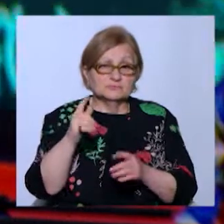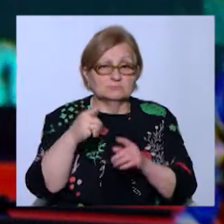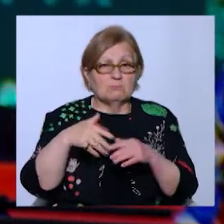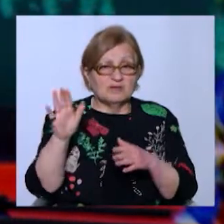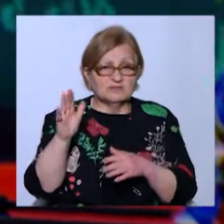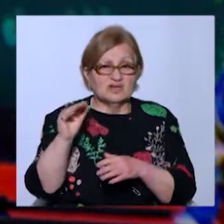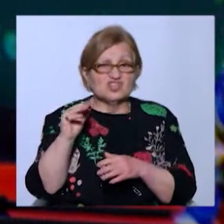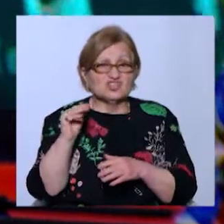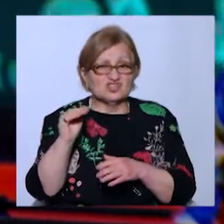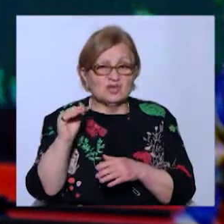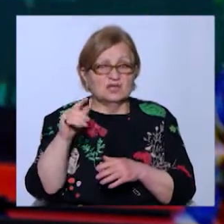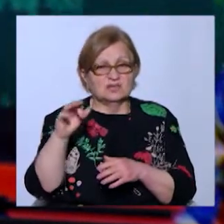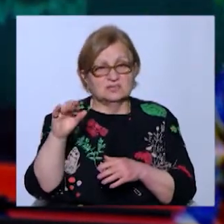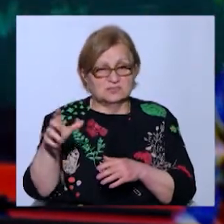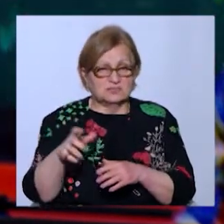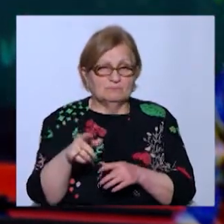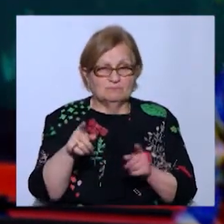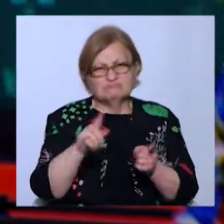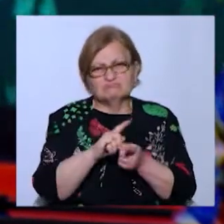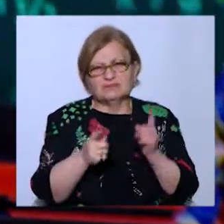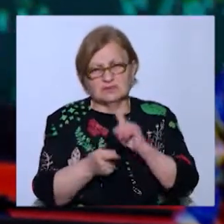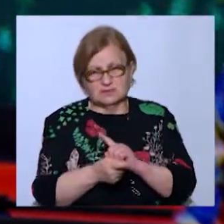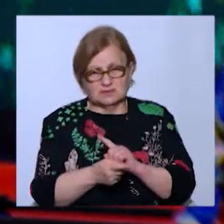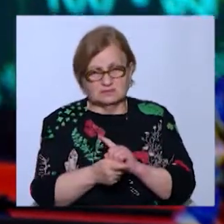ხოლო 0-სა და 1-ში ორისასთვის პირიქით უნდა